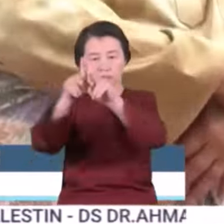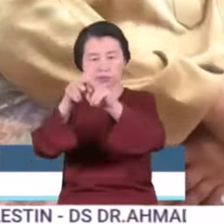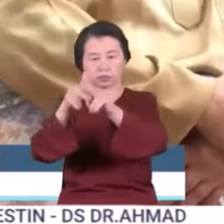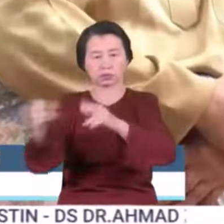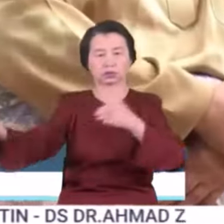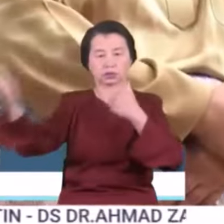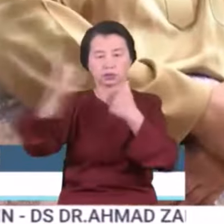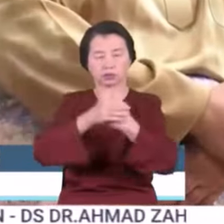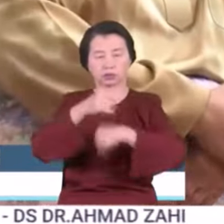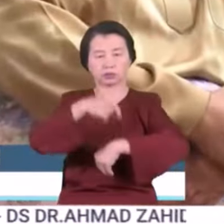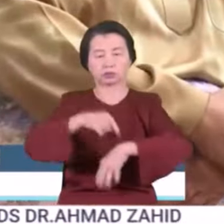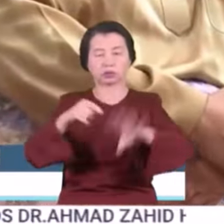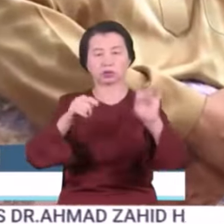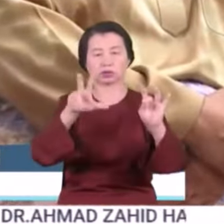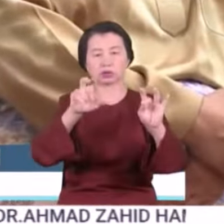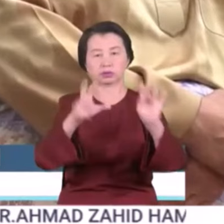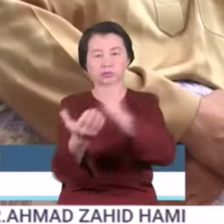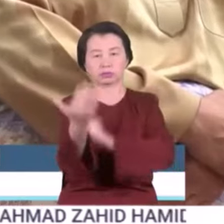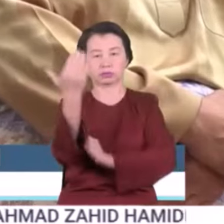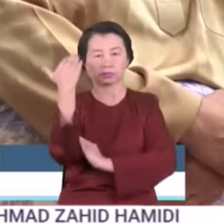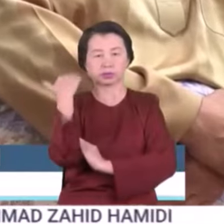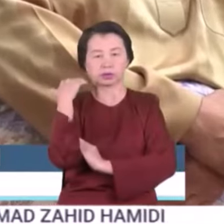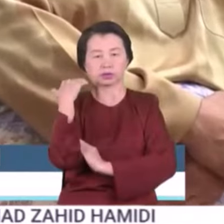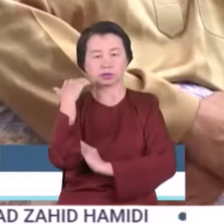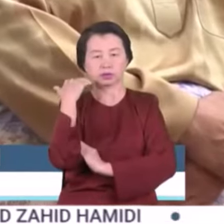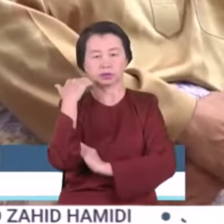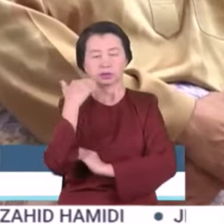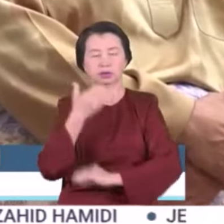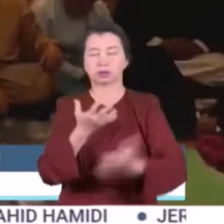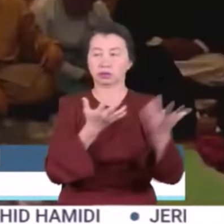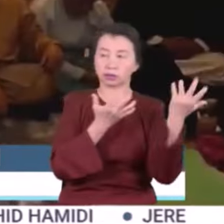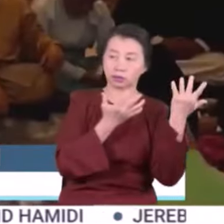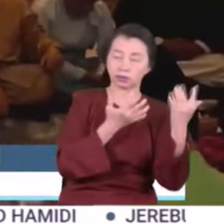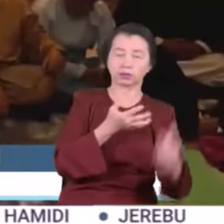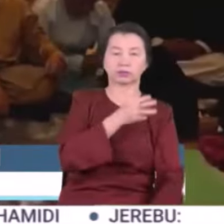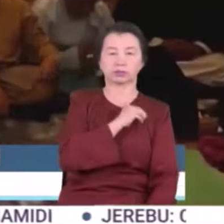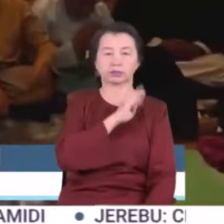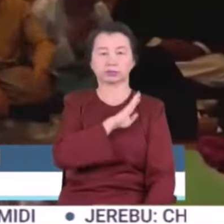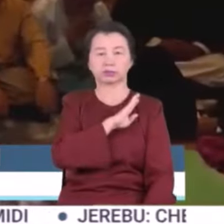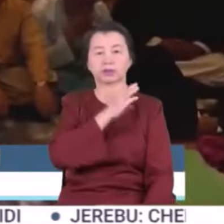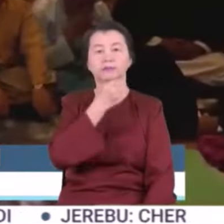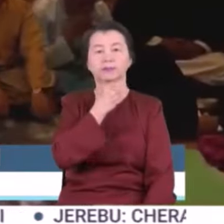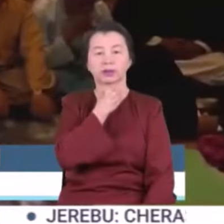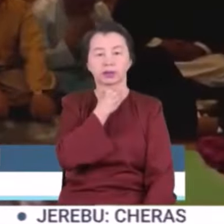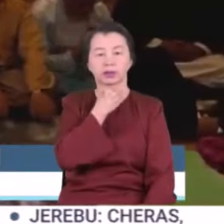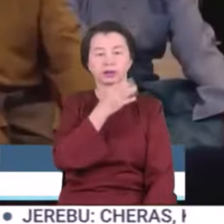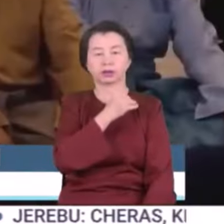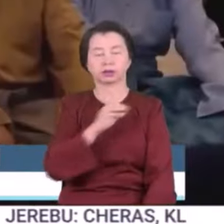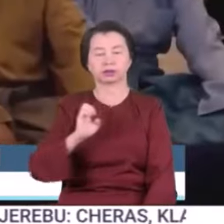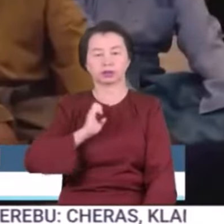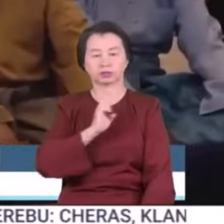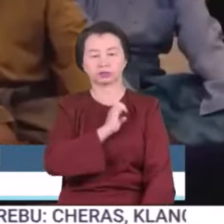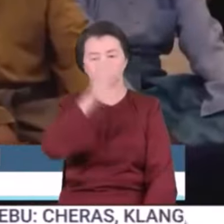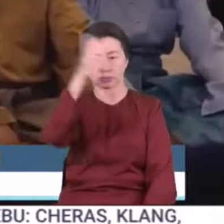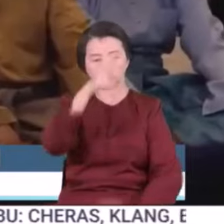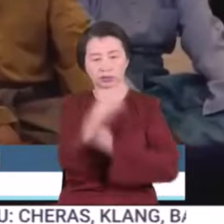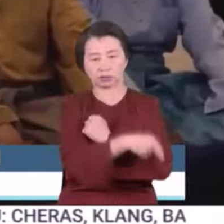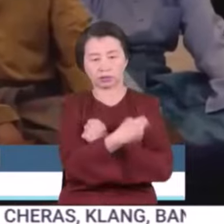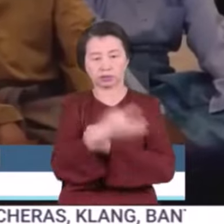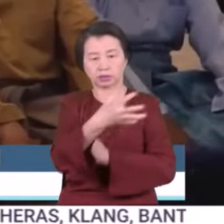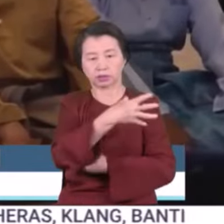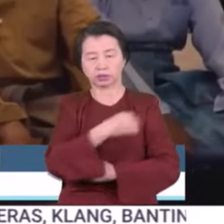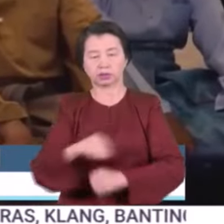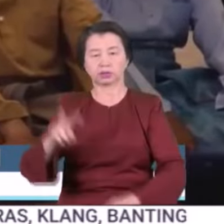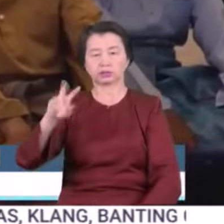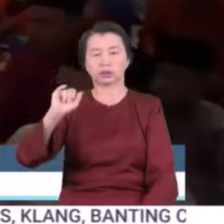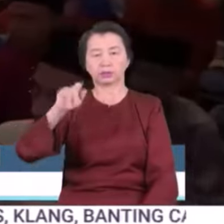keberangkatan Baginda pada pukul 8:30 pagi disambut menteri besar perak Datuk Seri srani Mohamad barisan exco kerajaan negeri dan beberapa